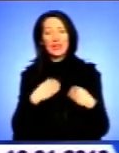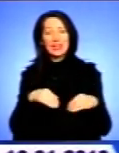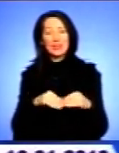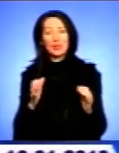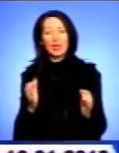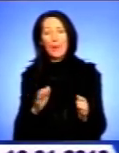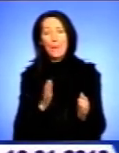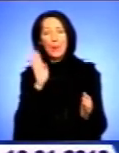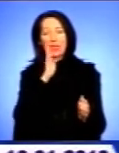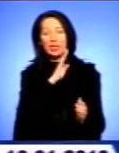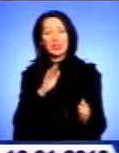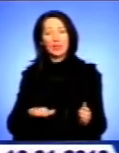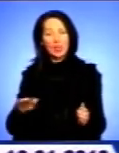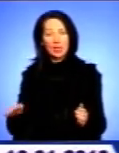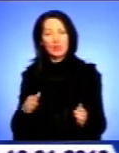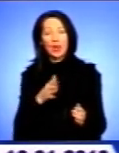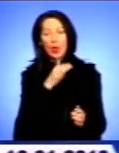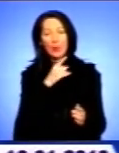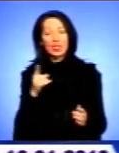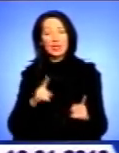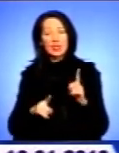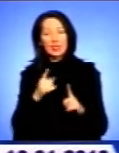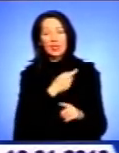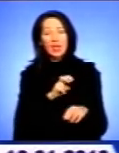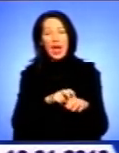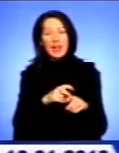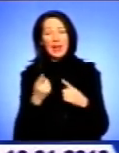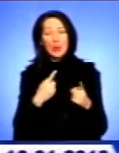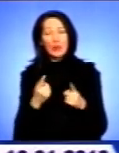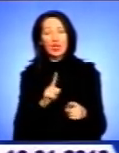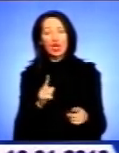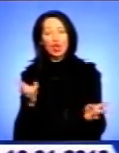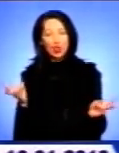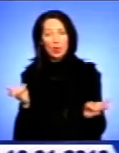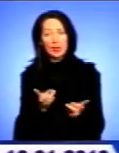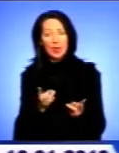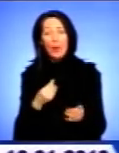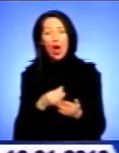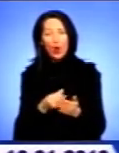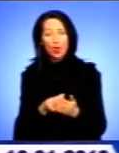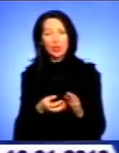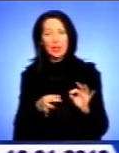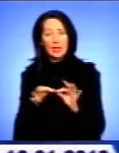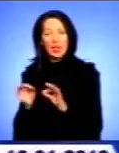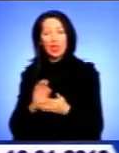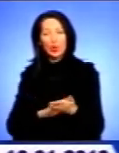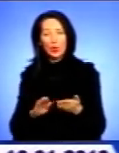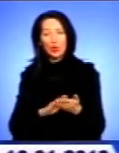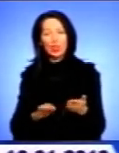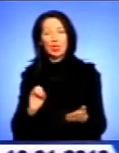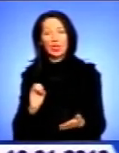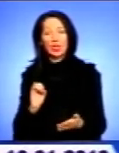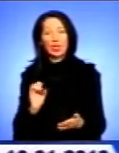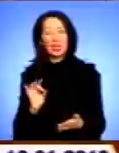і дитинства. Під час засідання лікарі обговорили, на що найбільше необхідно коштів. Детальніше у сюжеті Ірини